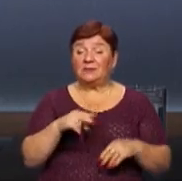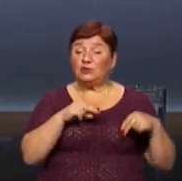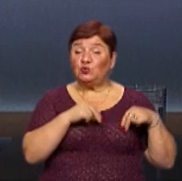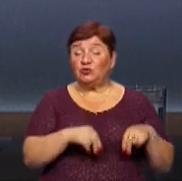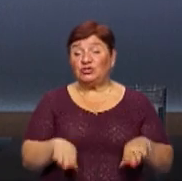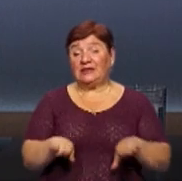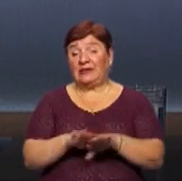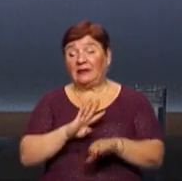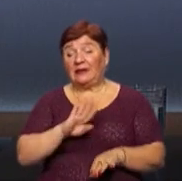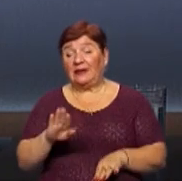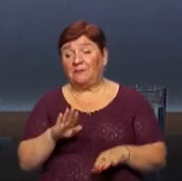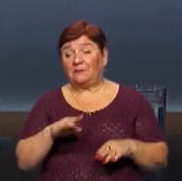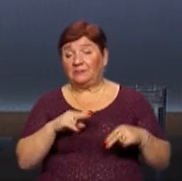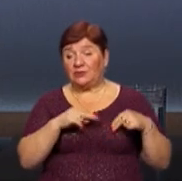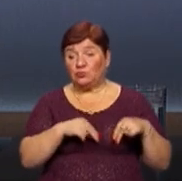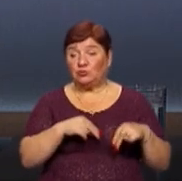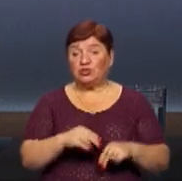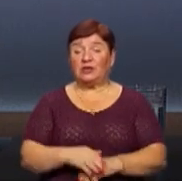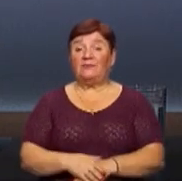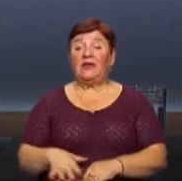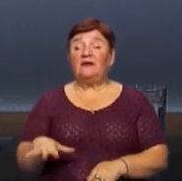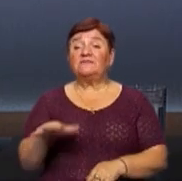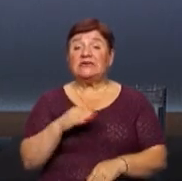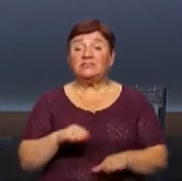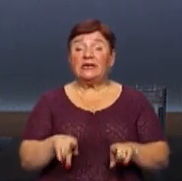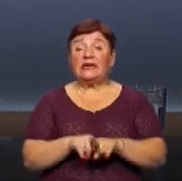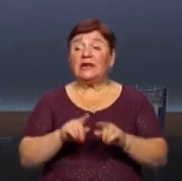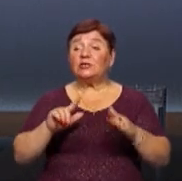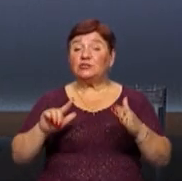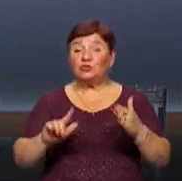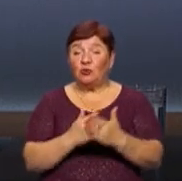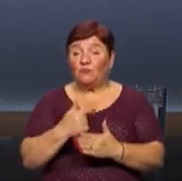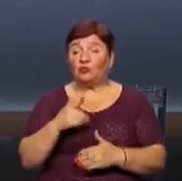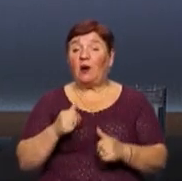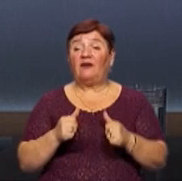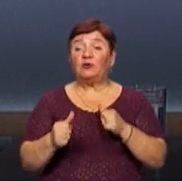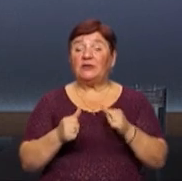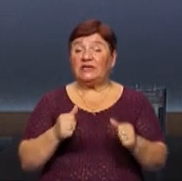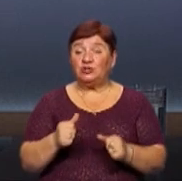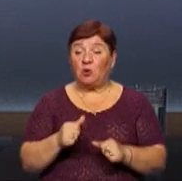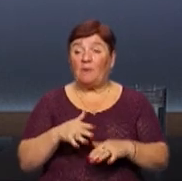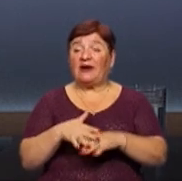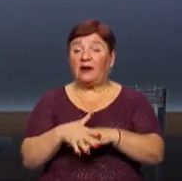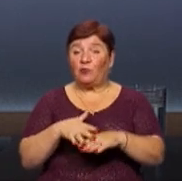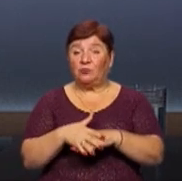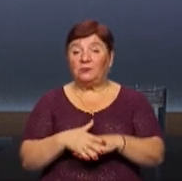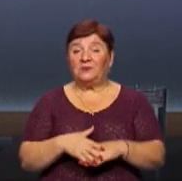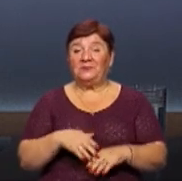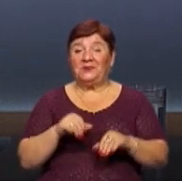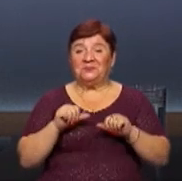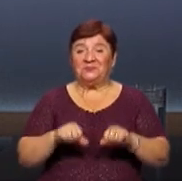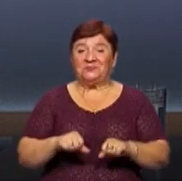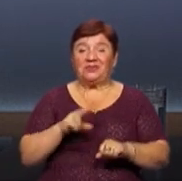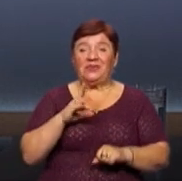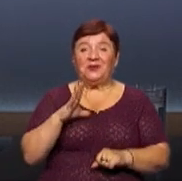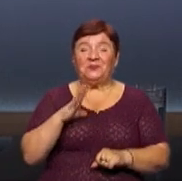непрацюючих пенсіонерів. Ну, все ж таки, знову ж таки, я повертаюся до автоматичного перерахунку. А, можливо